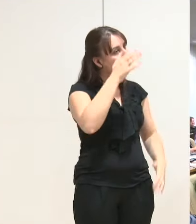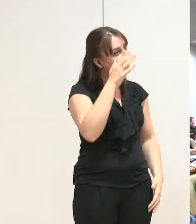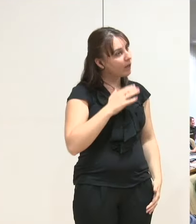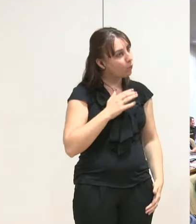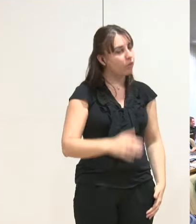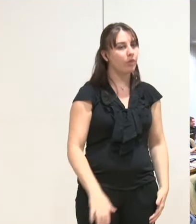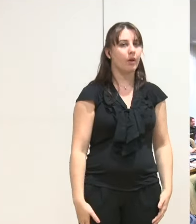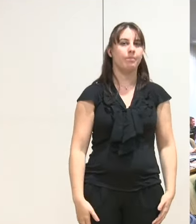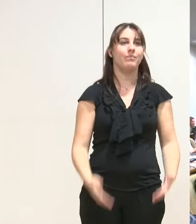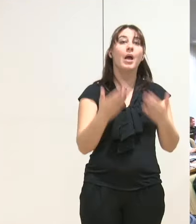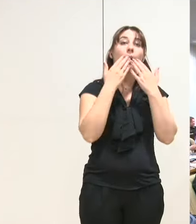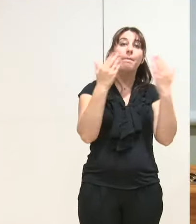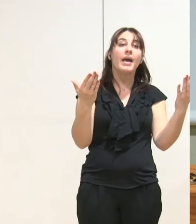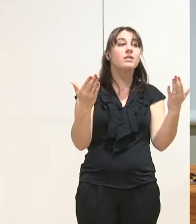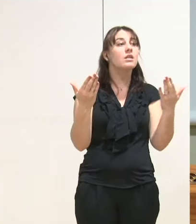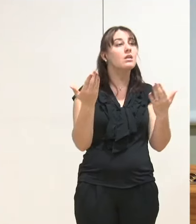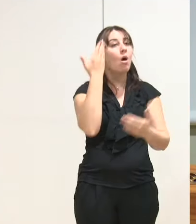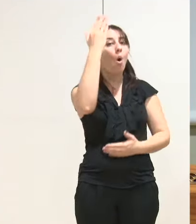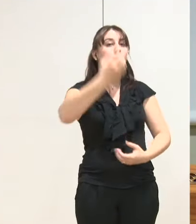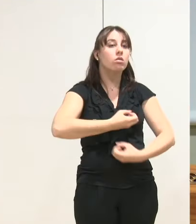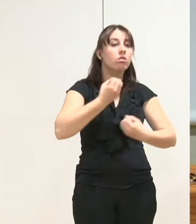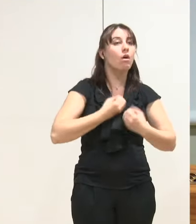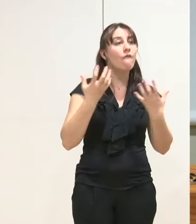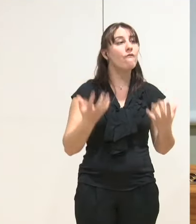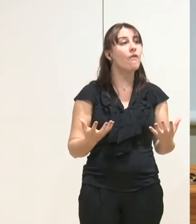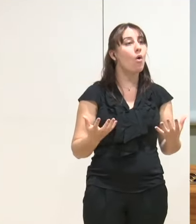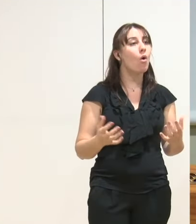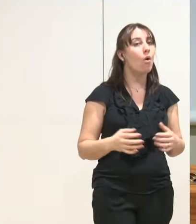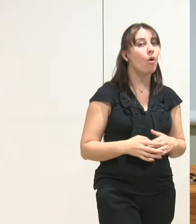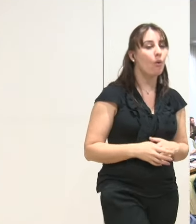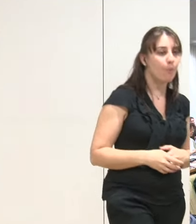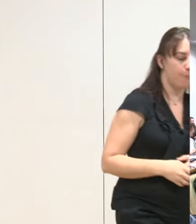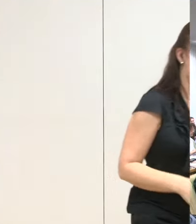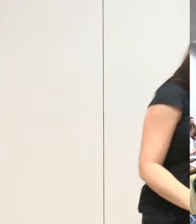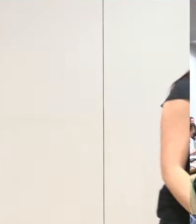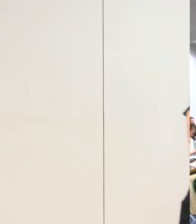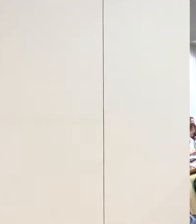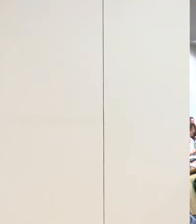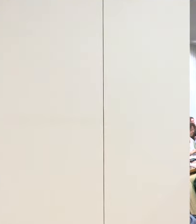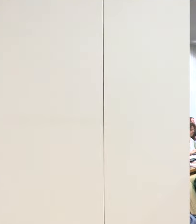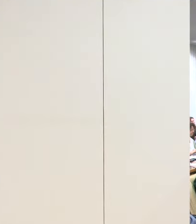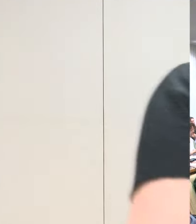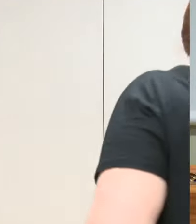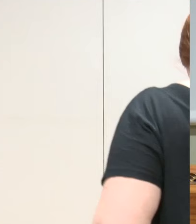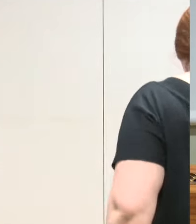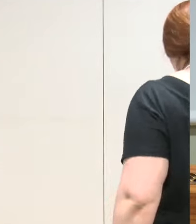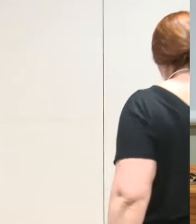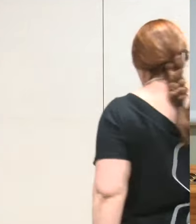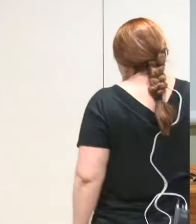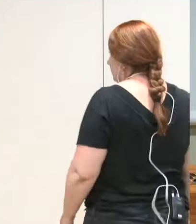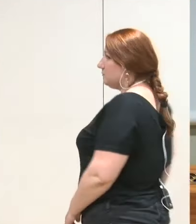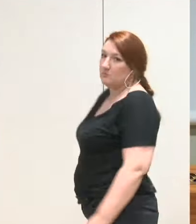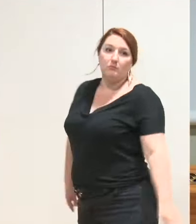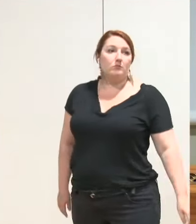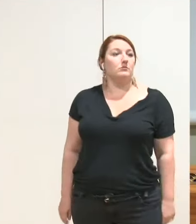attention merci y a-t-il des interventions non dans ce